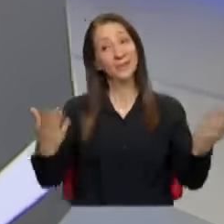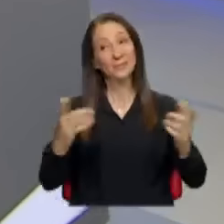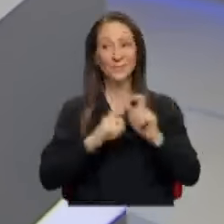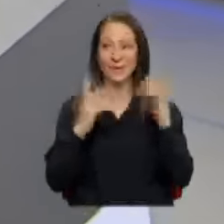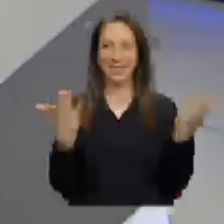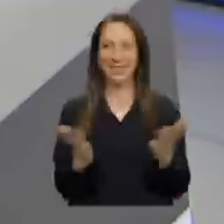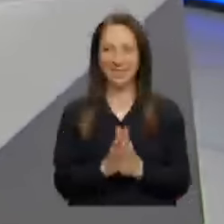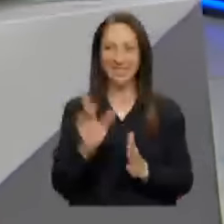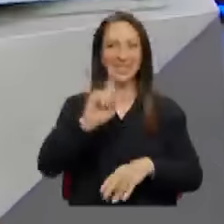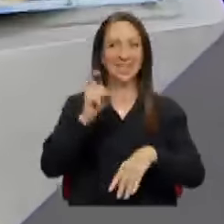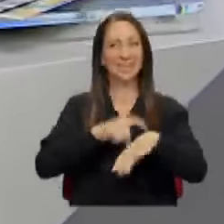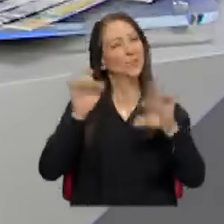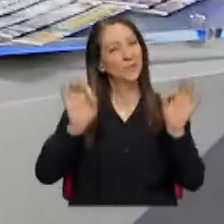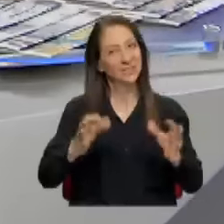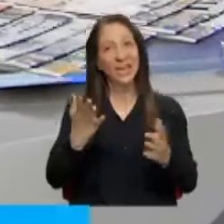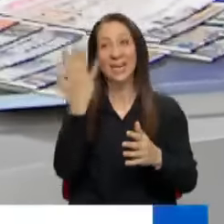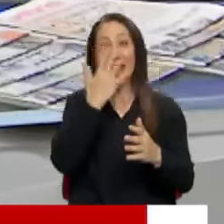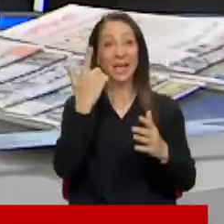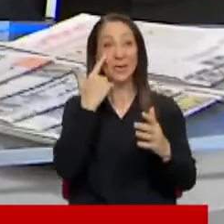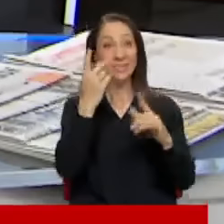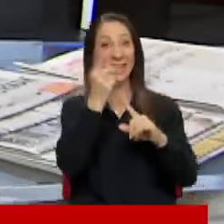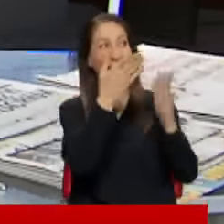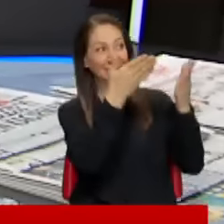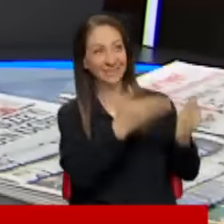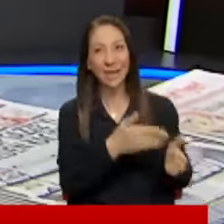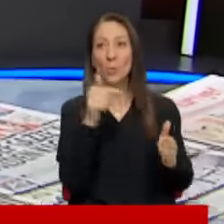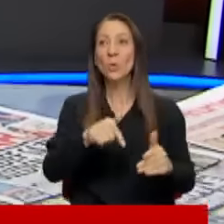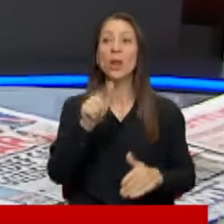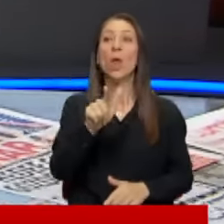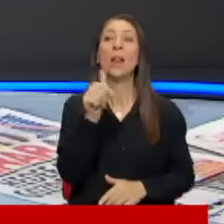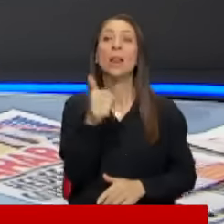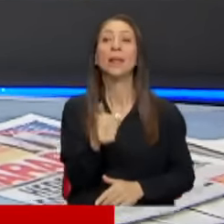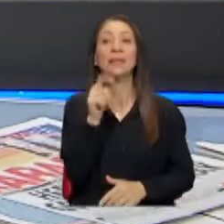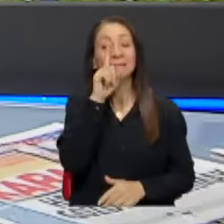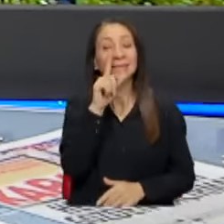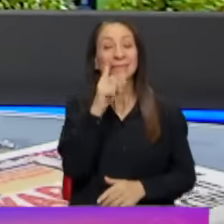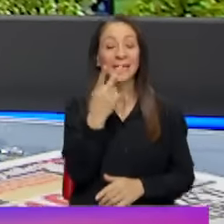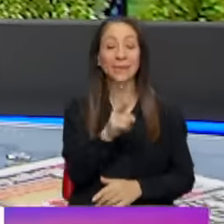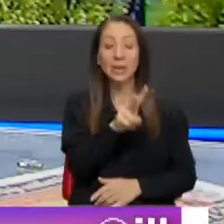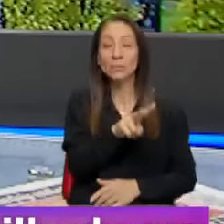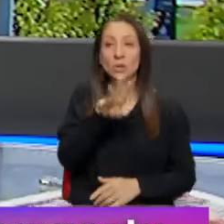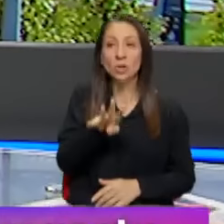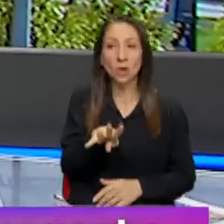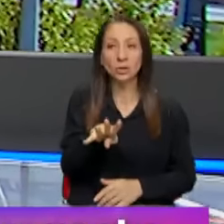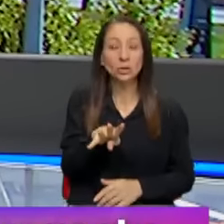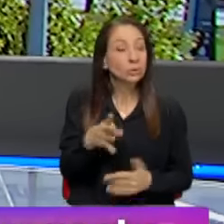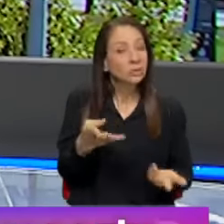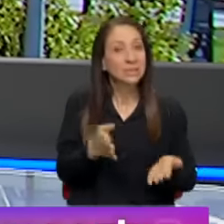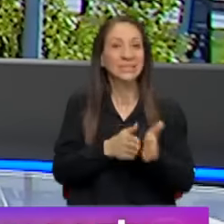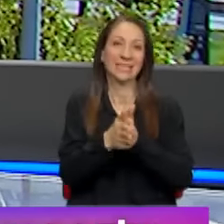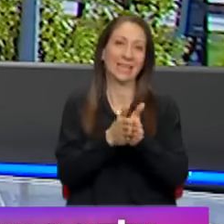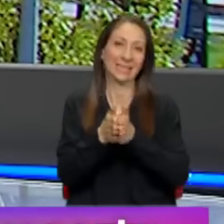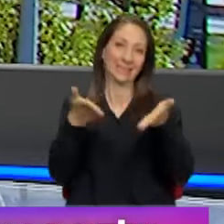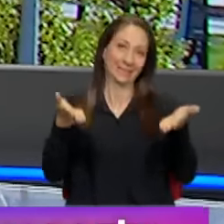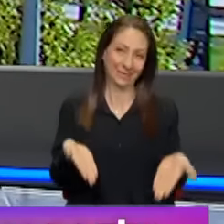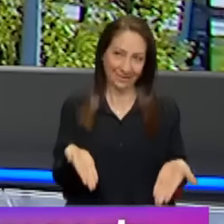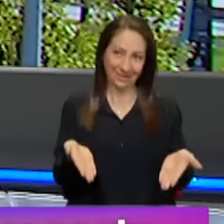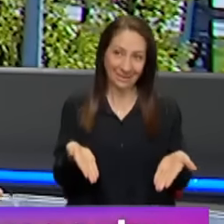Efendim günaydın. Çalar Saat başlıyor. Ben İlker Karagöz. Bugün 16 Nisan 2024 günlerden